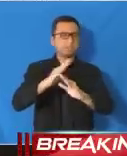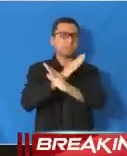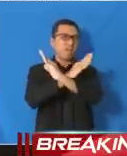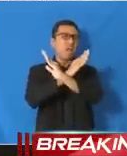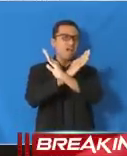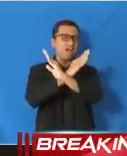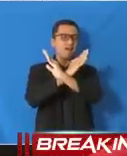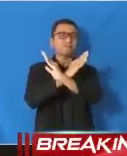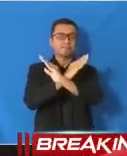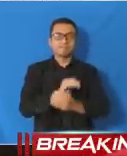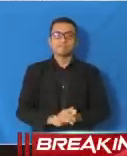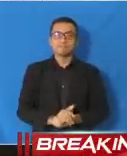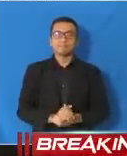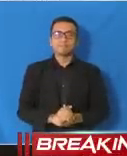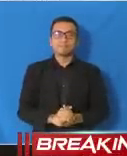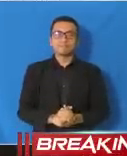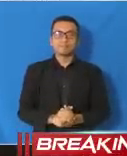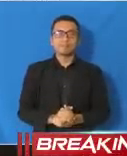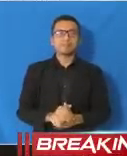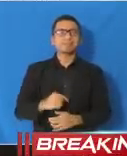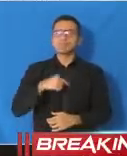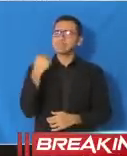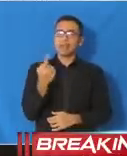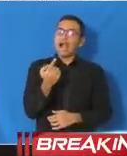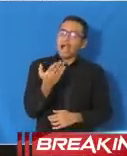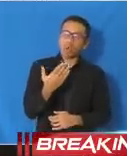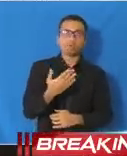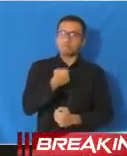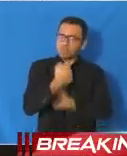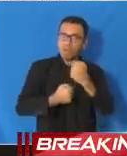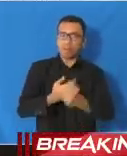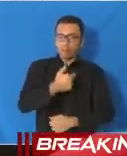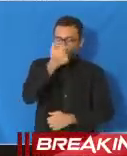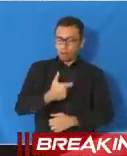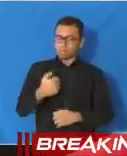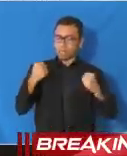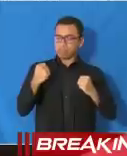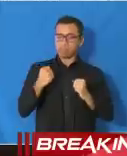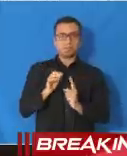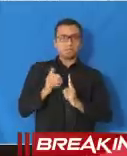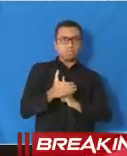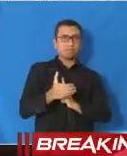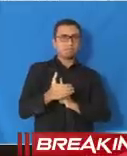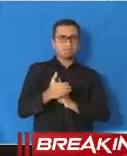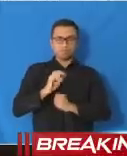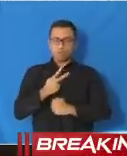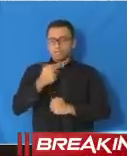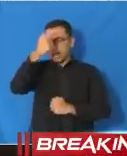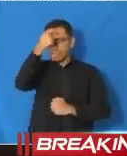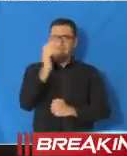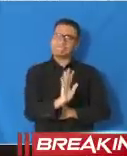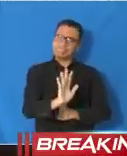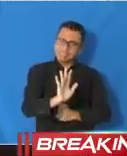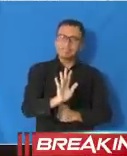Ayo kita harus berupaya keras untuk menjaga yang sehat tetap sehat dan tidak menjadi sakit